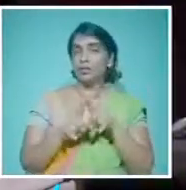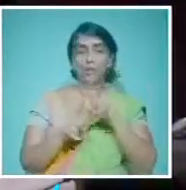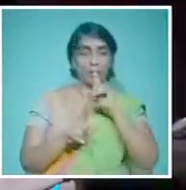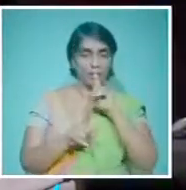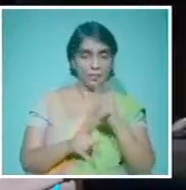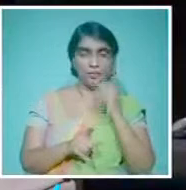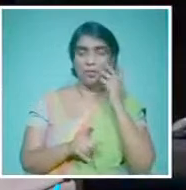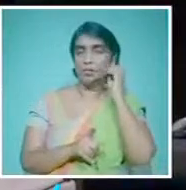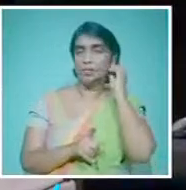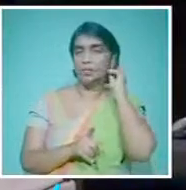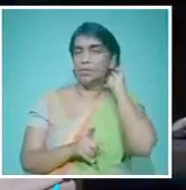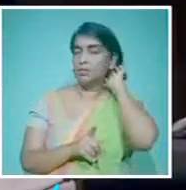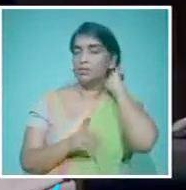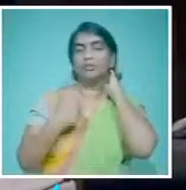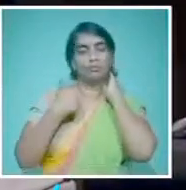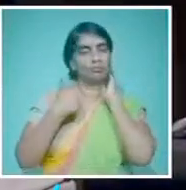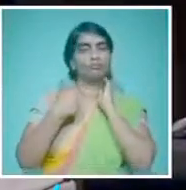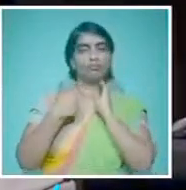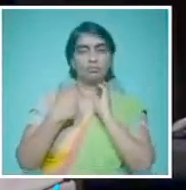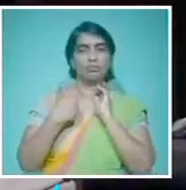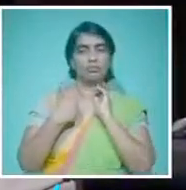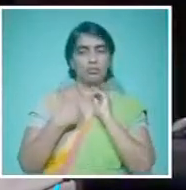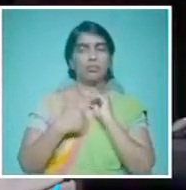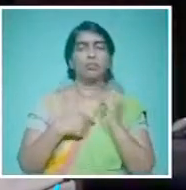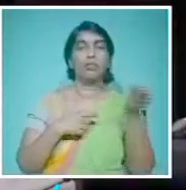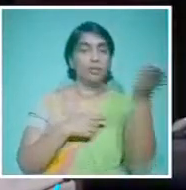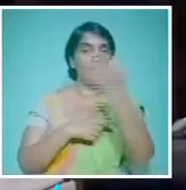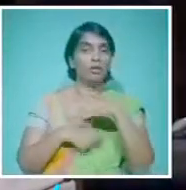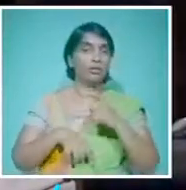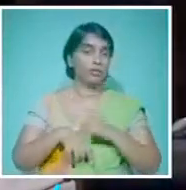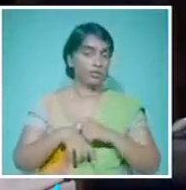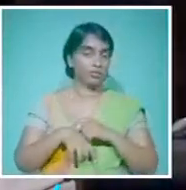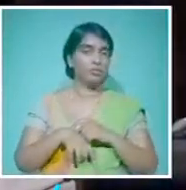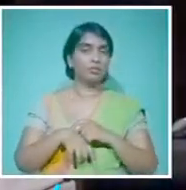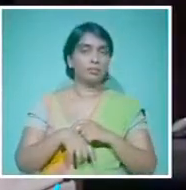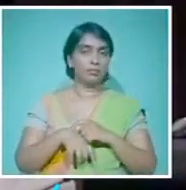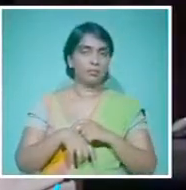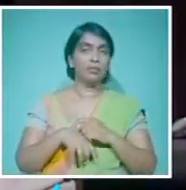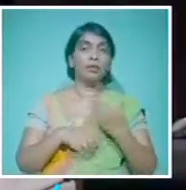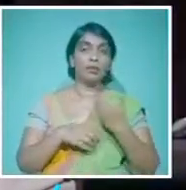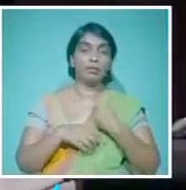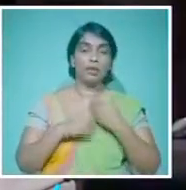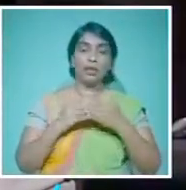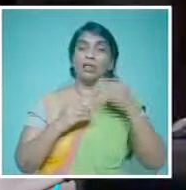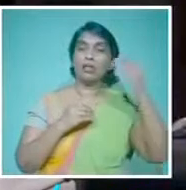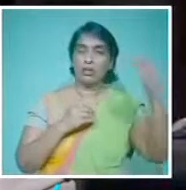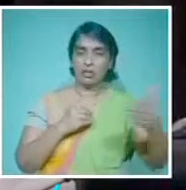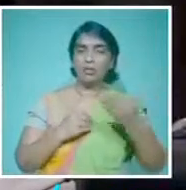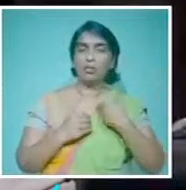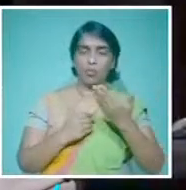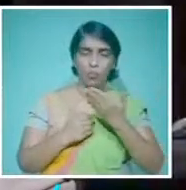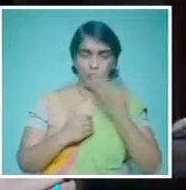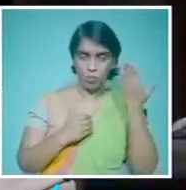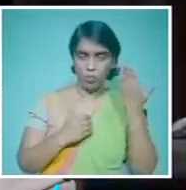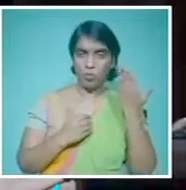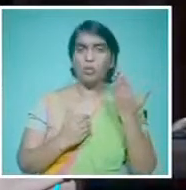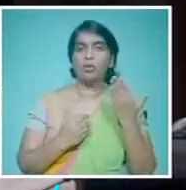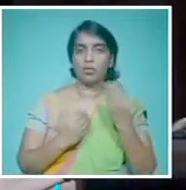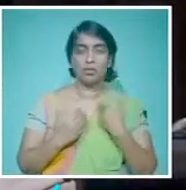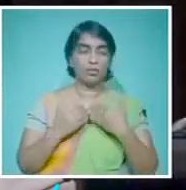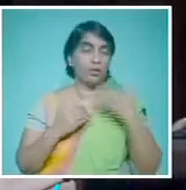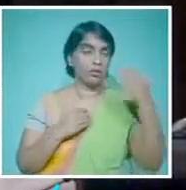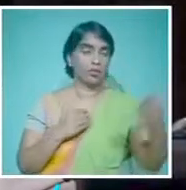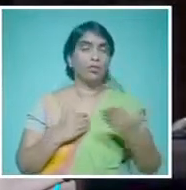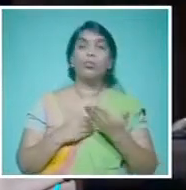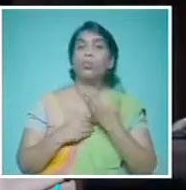kiuwa, boh mohondai, ogol leh kalle, mana dikkeran de puluang, mana dikkeran